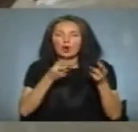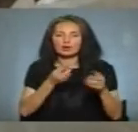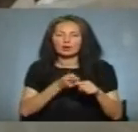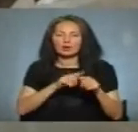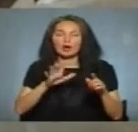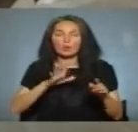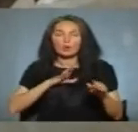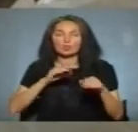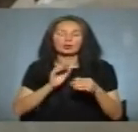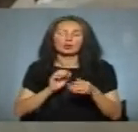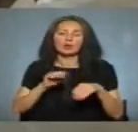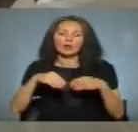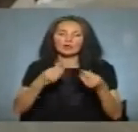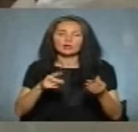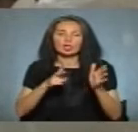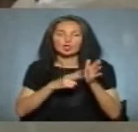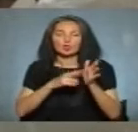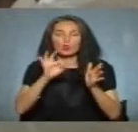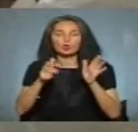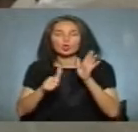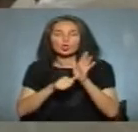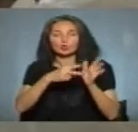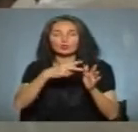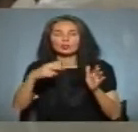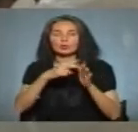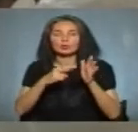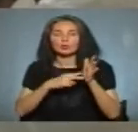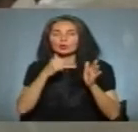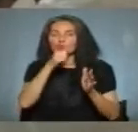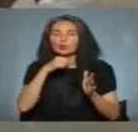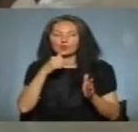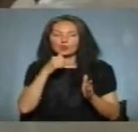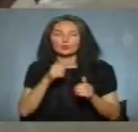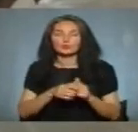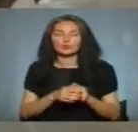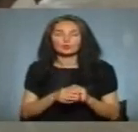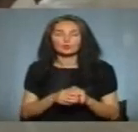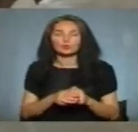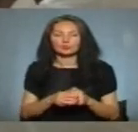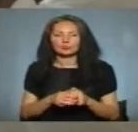7.06.2017 року.